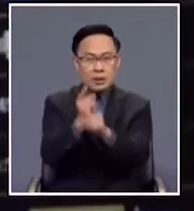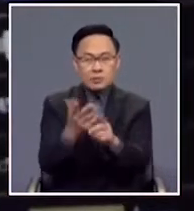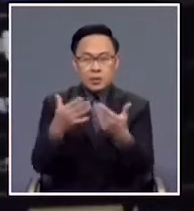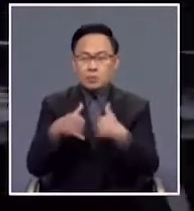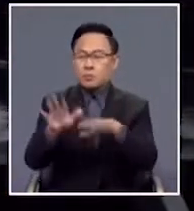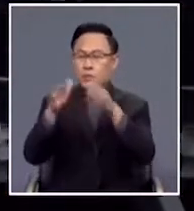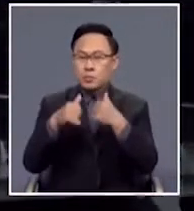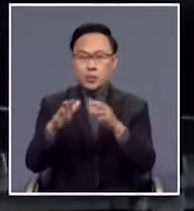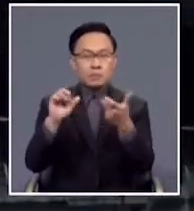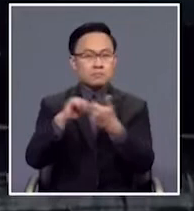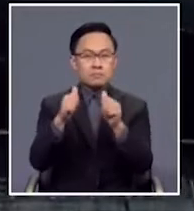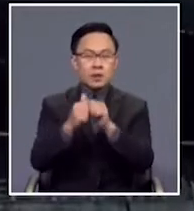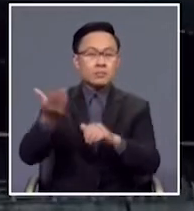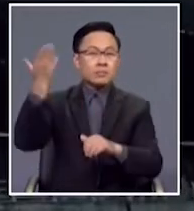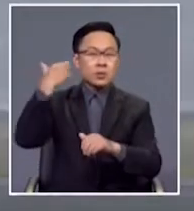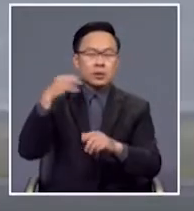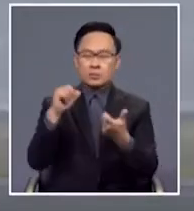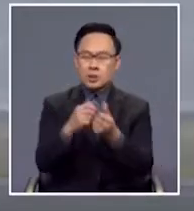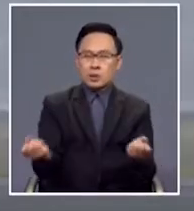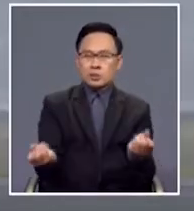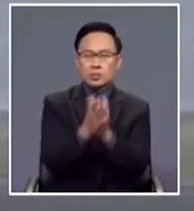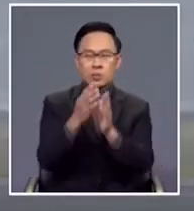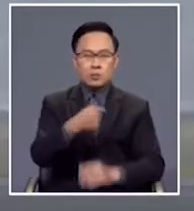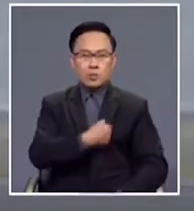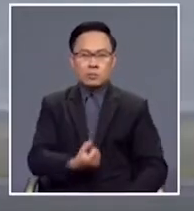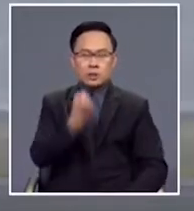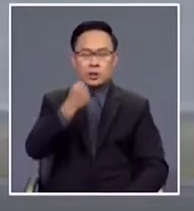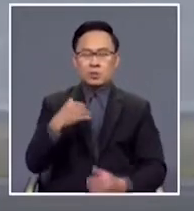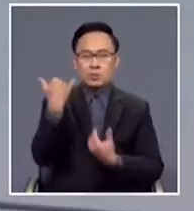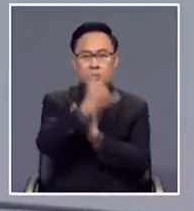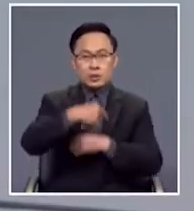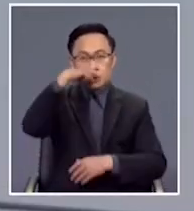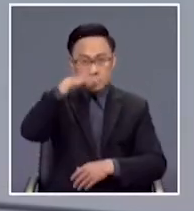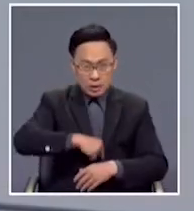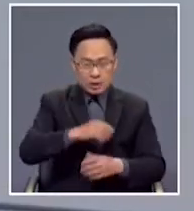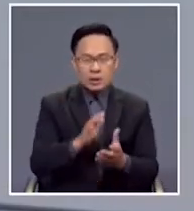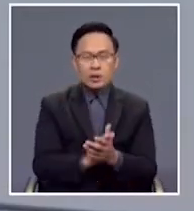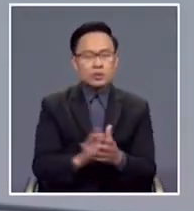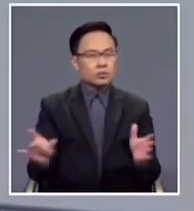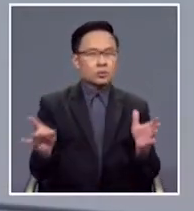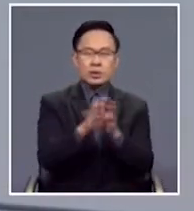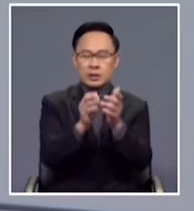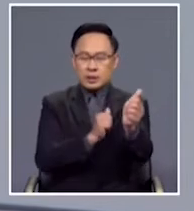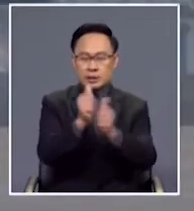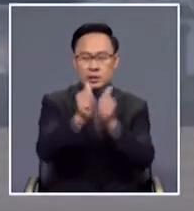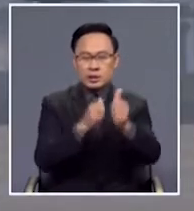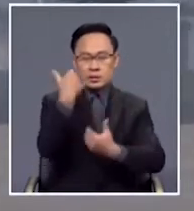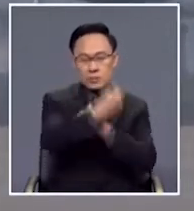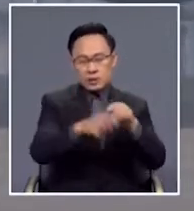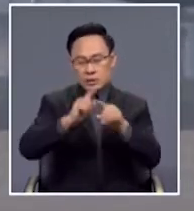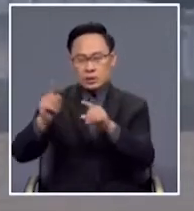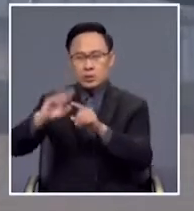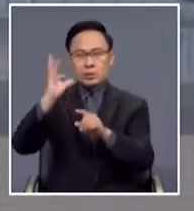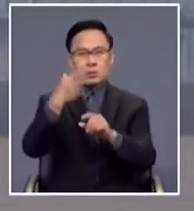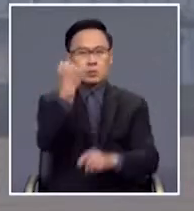ในอดีตย่อมส่งผลกระทบต่อภาพลักษณ์และความเชื่อมั่นของประเทศรวมทั้งสูญเสียขีดความสามารถในการแข่งขันของประเทศ